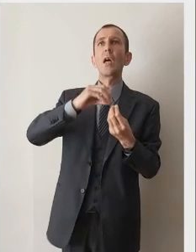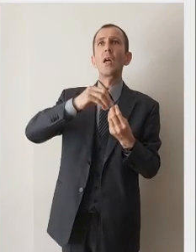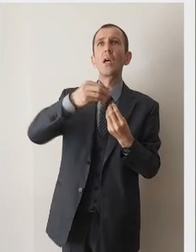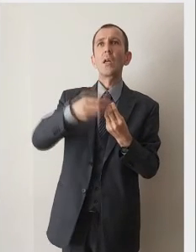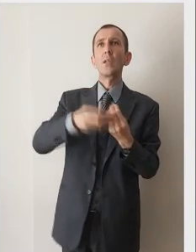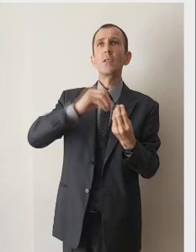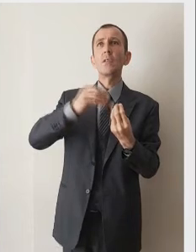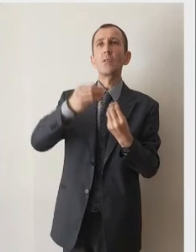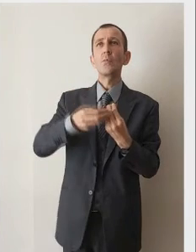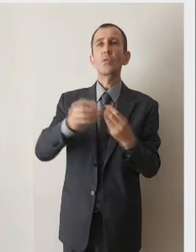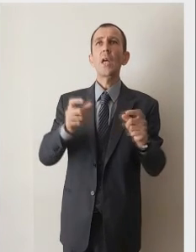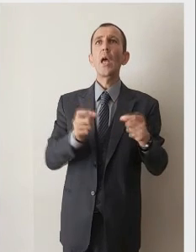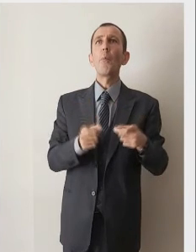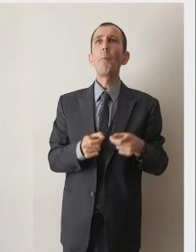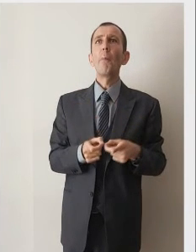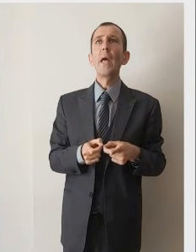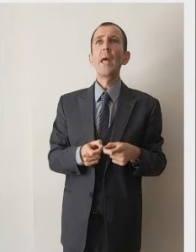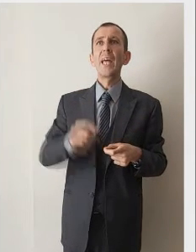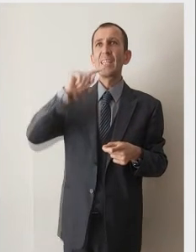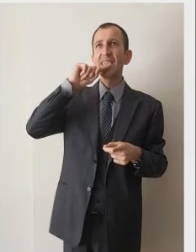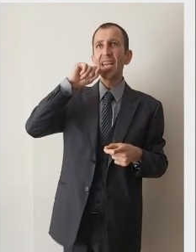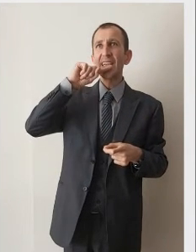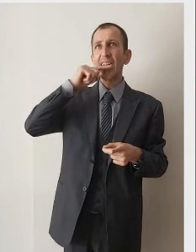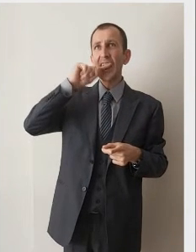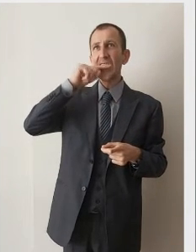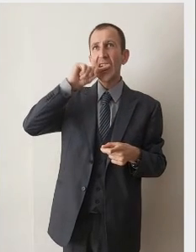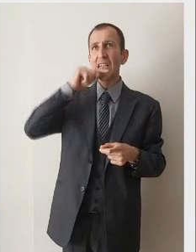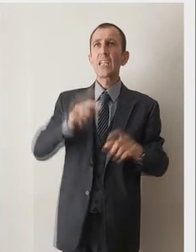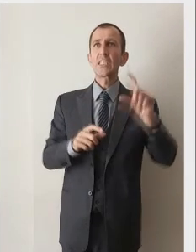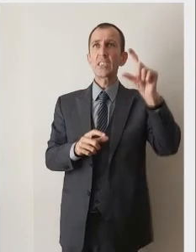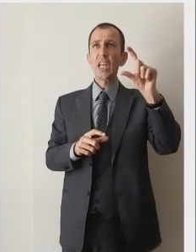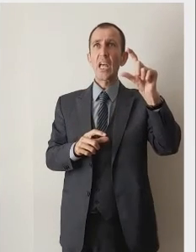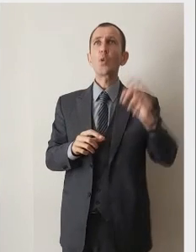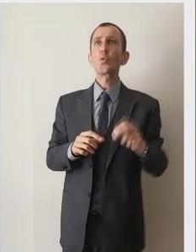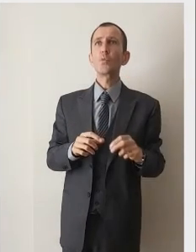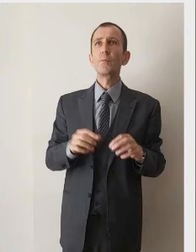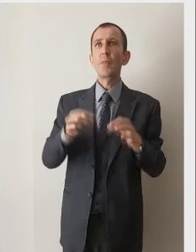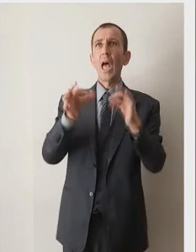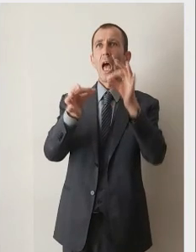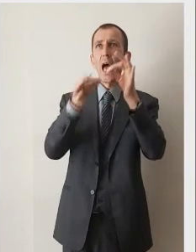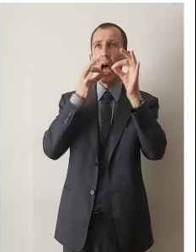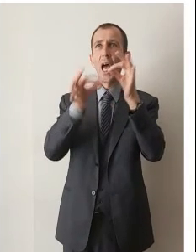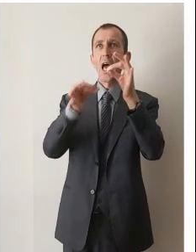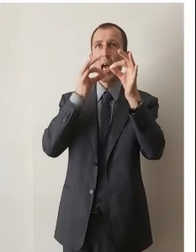ise -30-35 dereceye kadar dayanabilen bir bitkidir. Bu yüzden cevabımız C şıkkıdır.